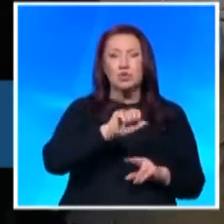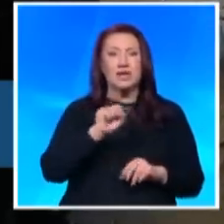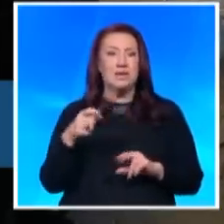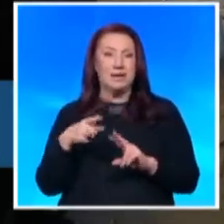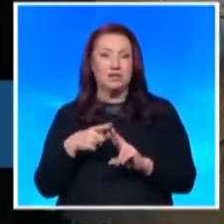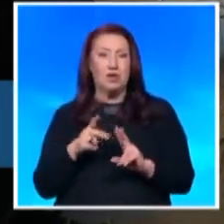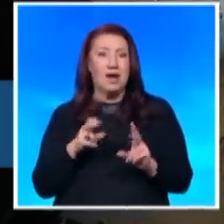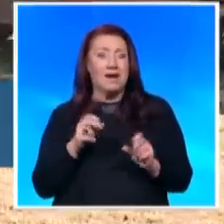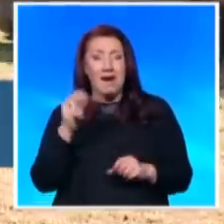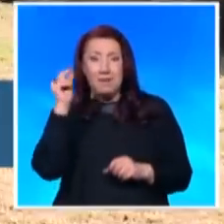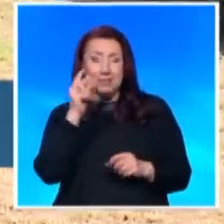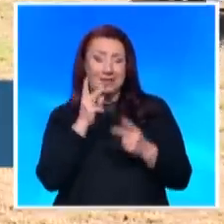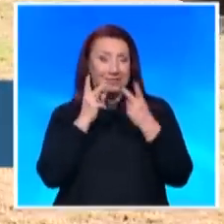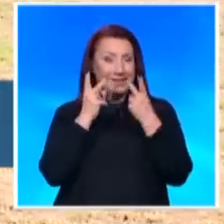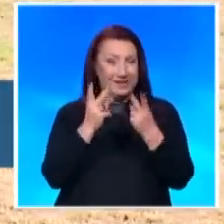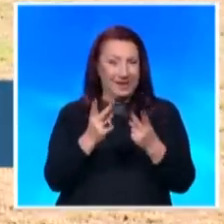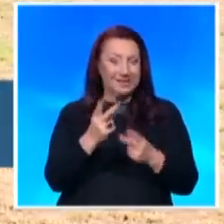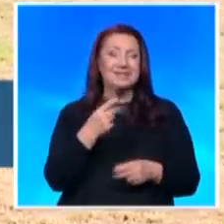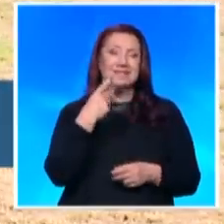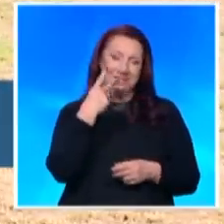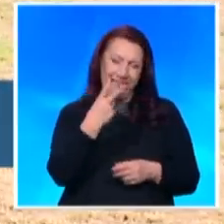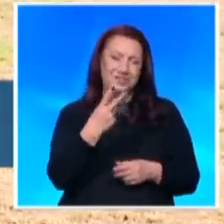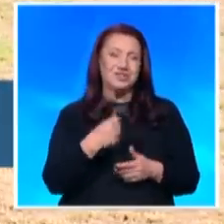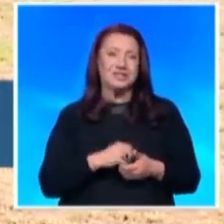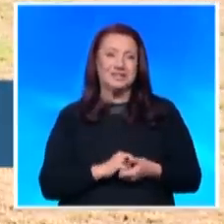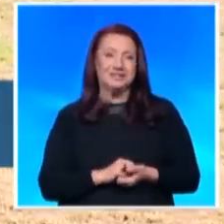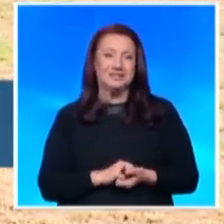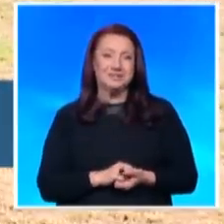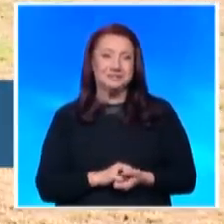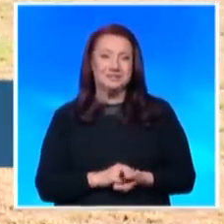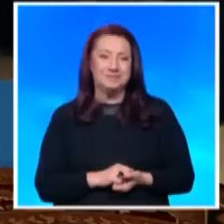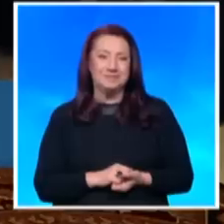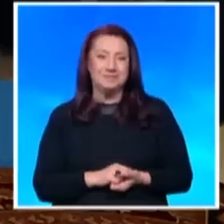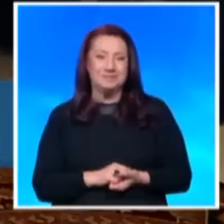километри разстояние, разказваме в следващия репортаж заедно с оператора Мариан Александров.